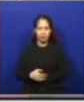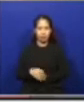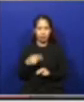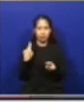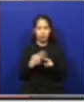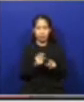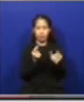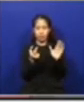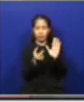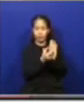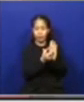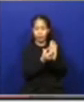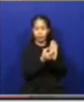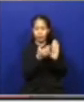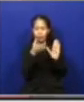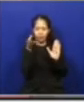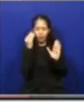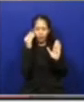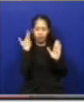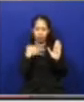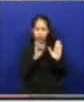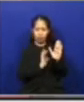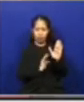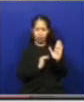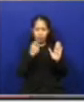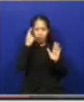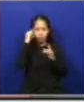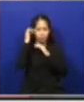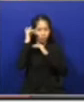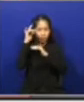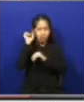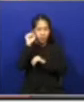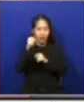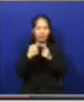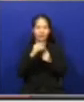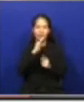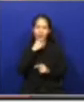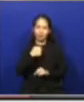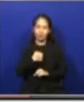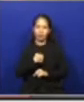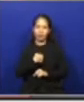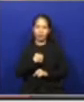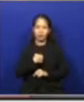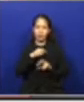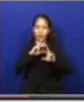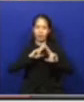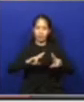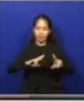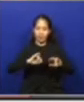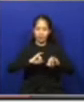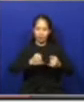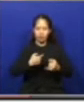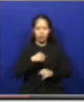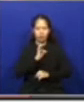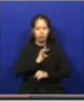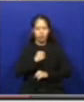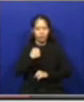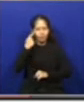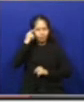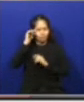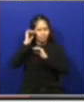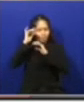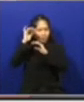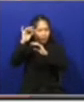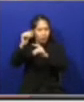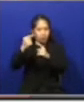หวังไหมคะถ้าดิฉันเป็นผู้ประกอบการดิฉันจะรู้สึกว่าเอ้ยเรามีหวังแต่พอดิฉัน